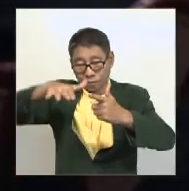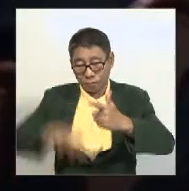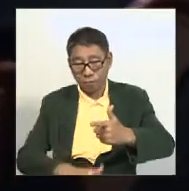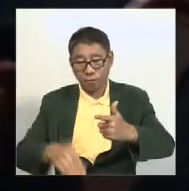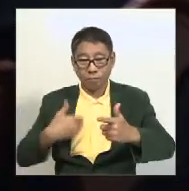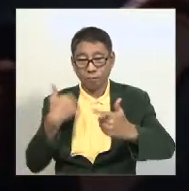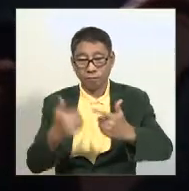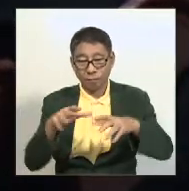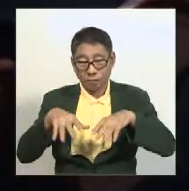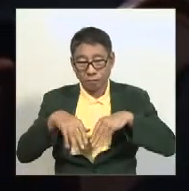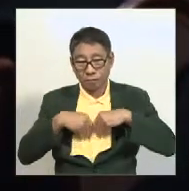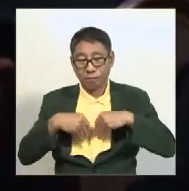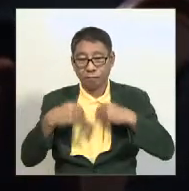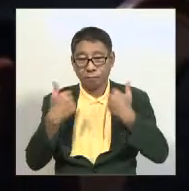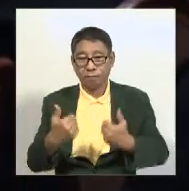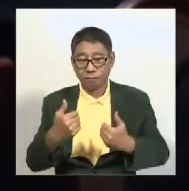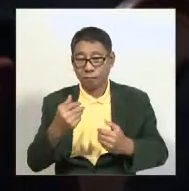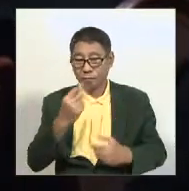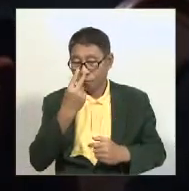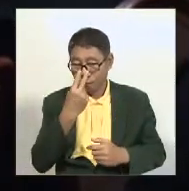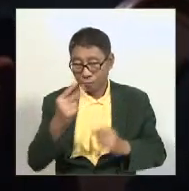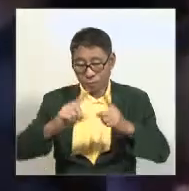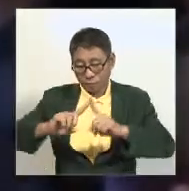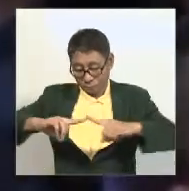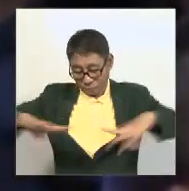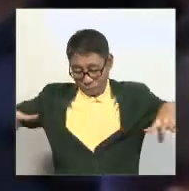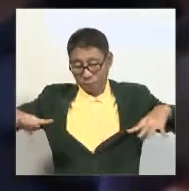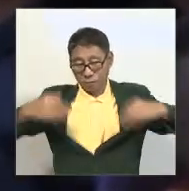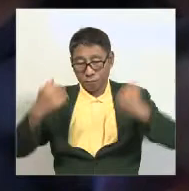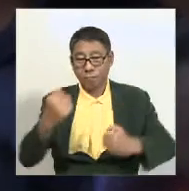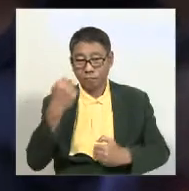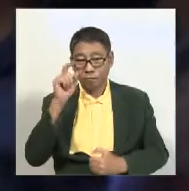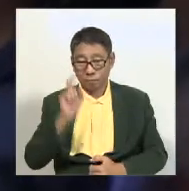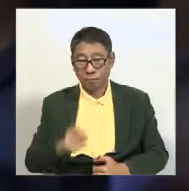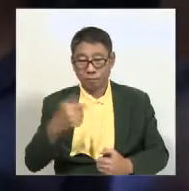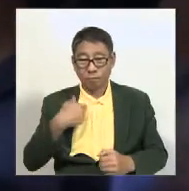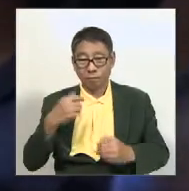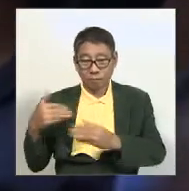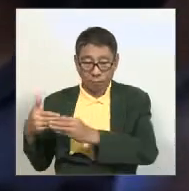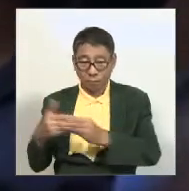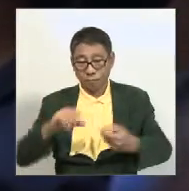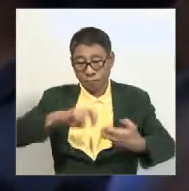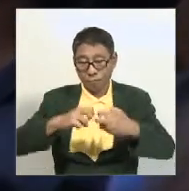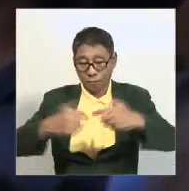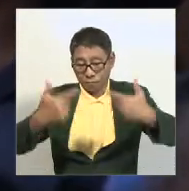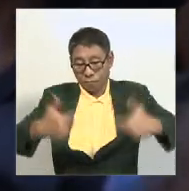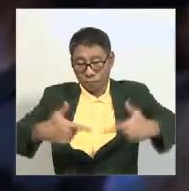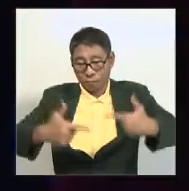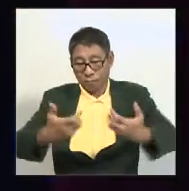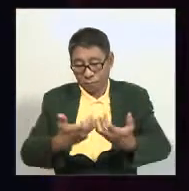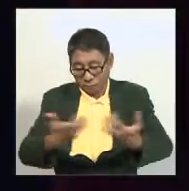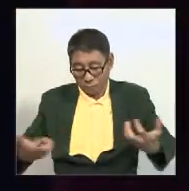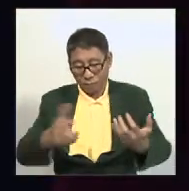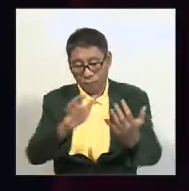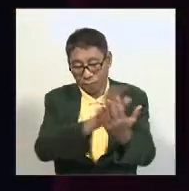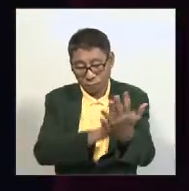น่าเชื่อถือพร้อมย้ำครับว่าทุกคนนั้นเห็นต่างได้แต่ต้องเป็นความเห็นต่างที่ไม่นำไปสู่ความขัดแย้งไม่แบ่งแยกดิน